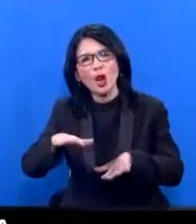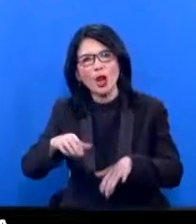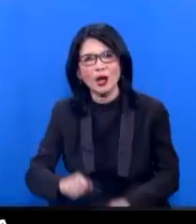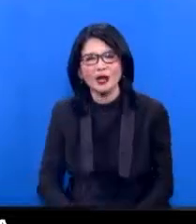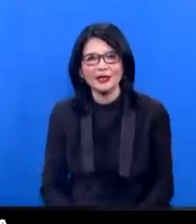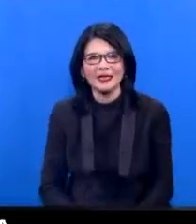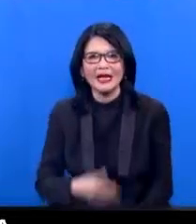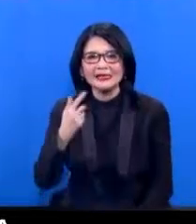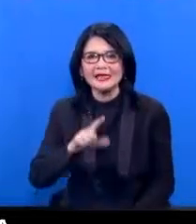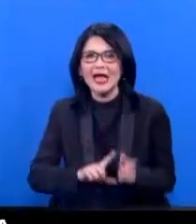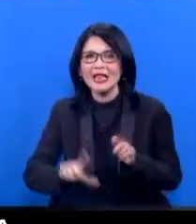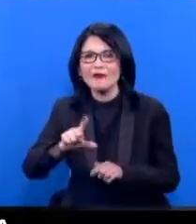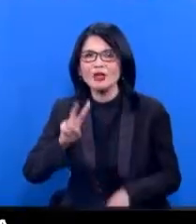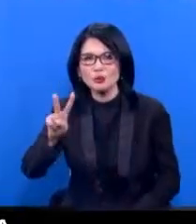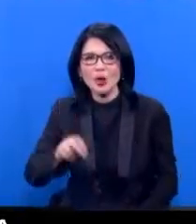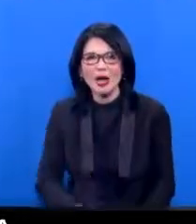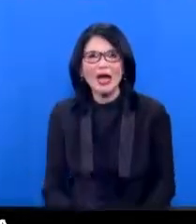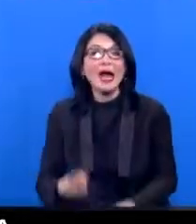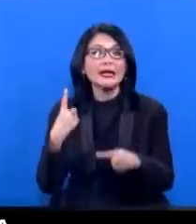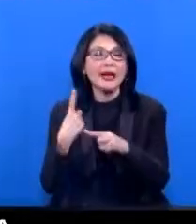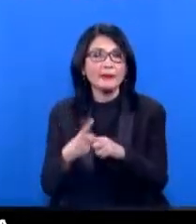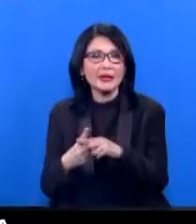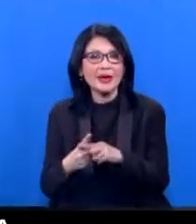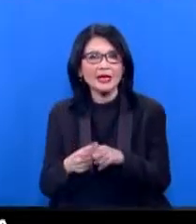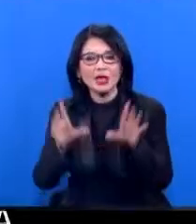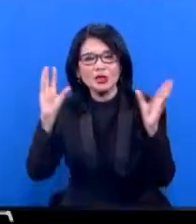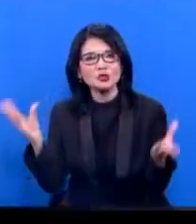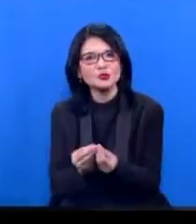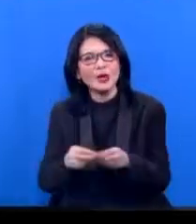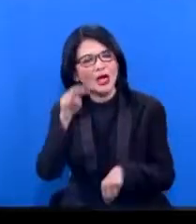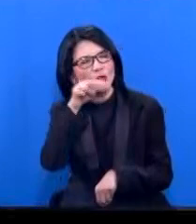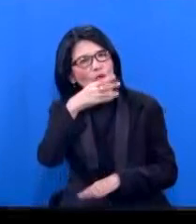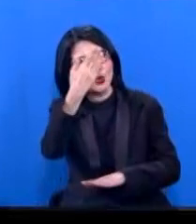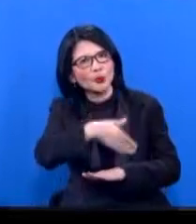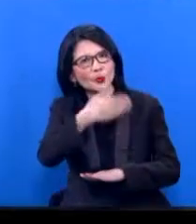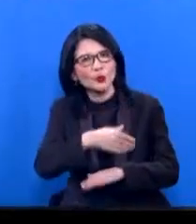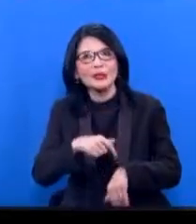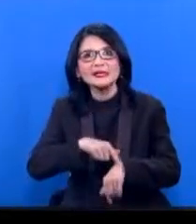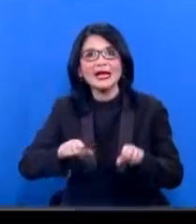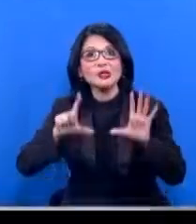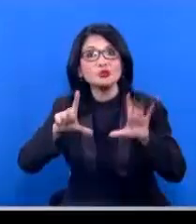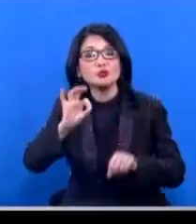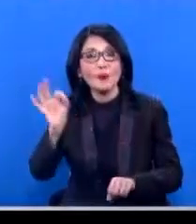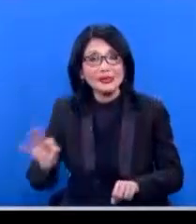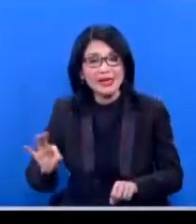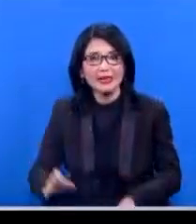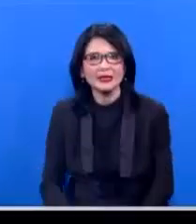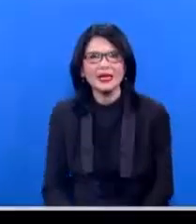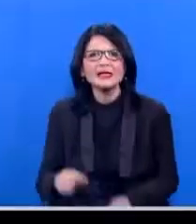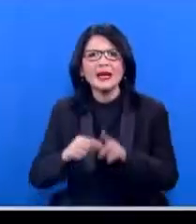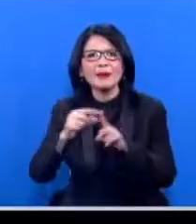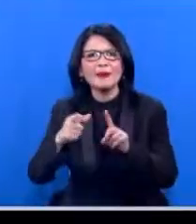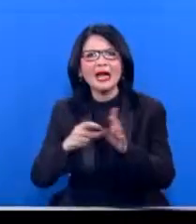di daerah level 2 dan penambahan kapasitas penonton bioskop menjadi 70%. Lalu sejauh mana PPKM